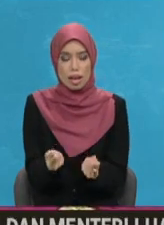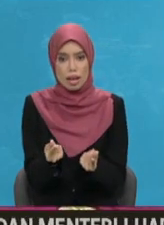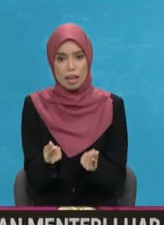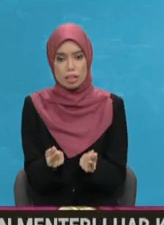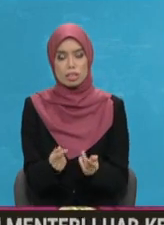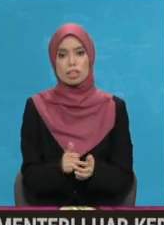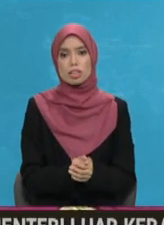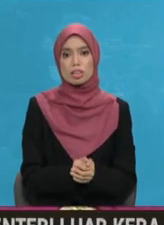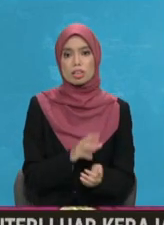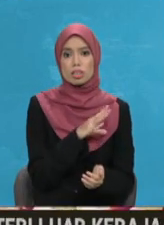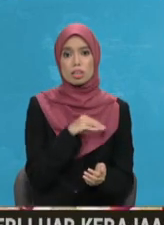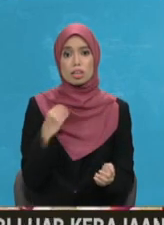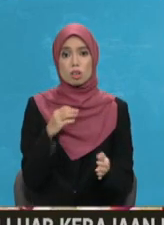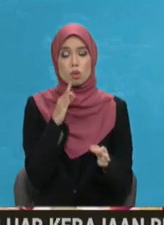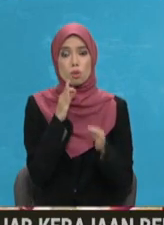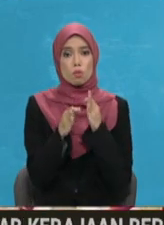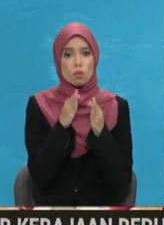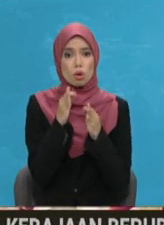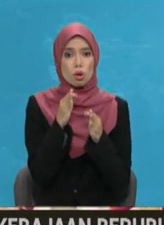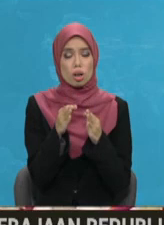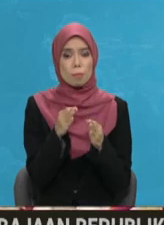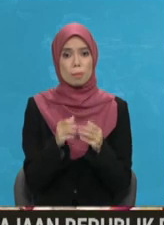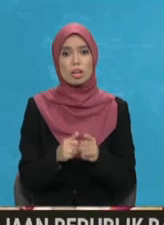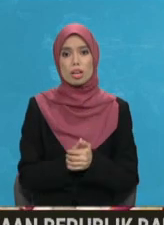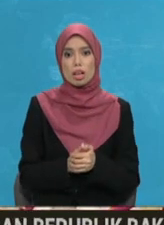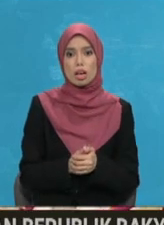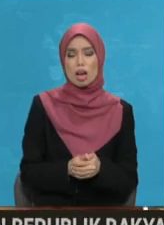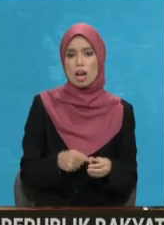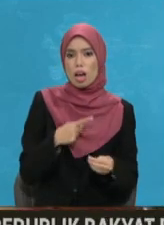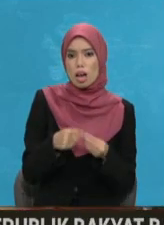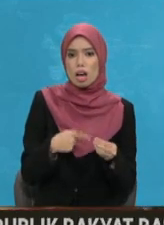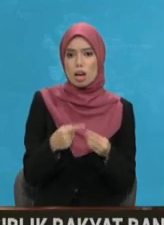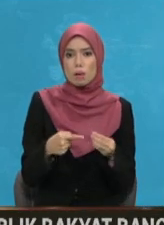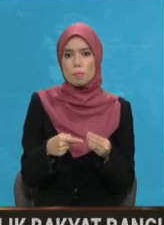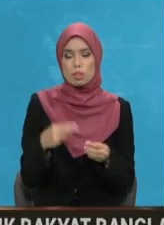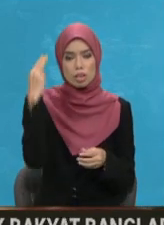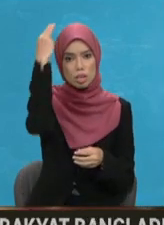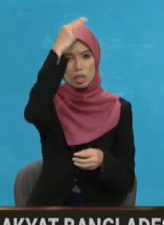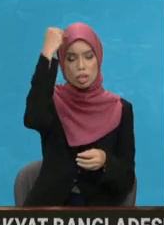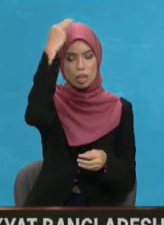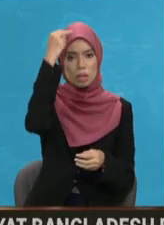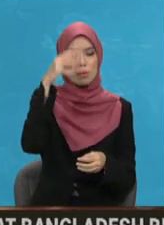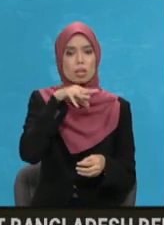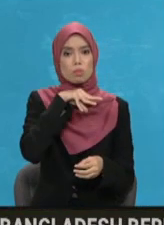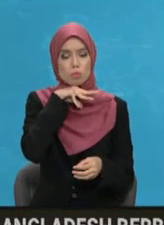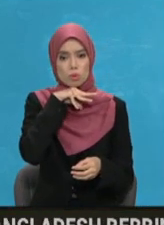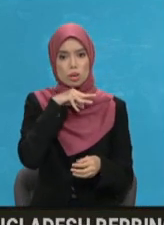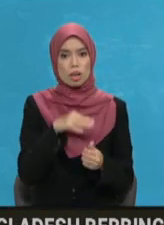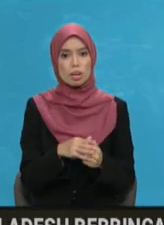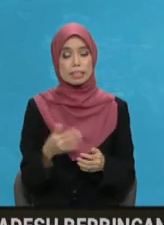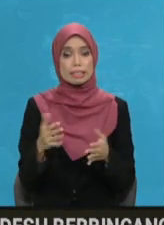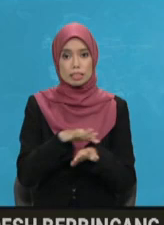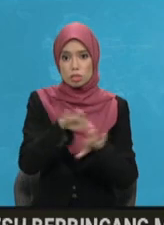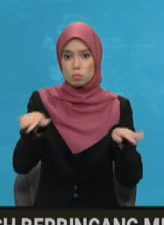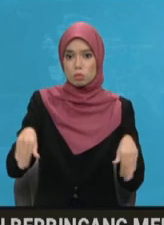diikuti dengan forum berupa sesi soal jawab mengenai sunnah Rasulullah shallallahu alaihi wasallam yang dibincangkan bersama